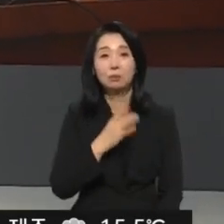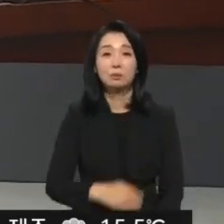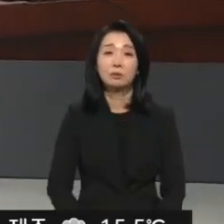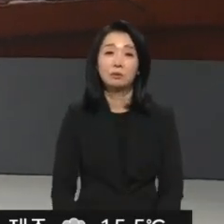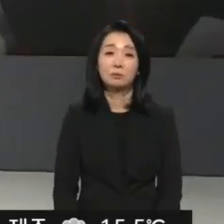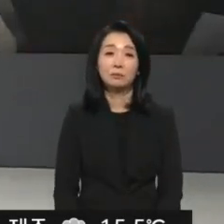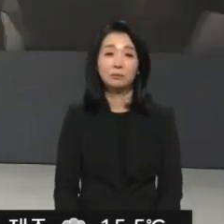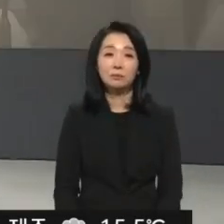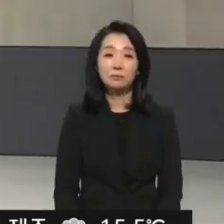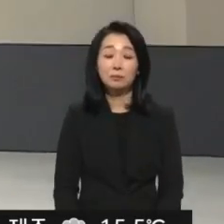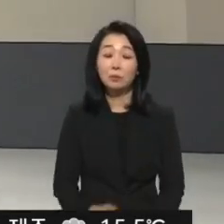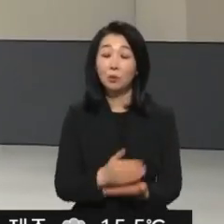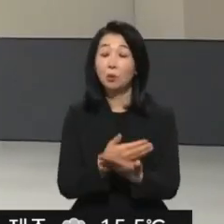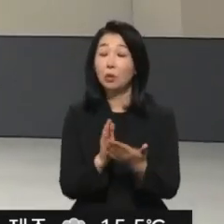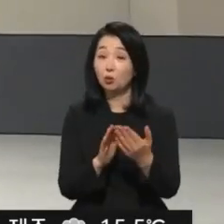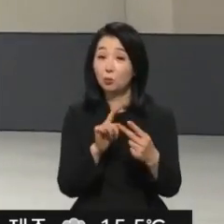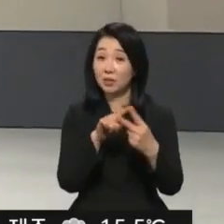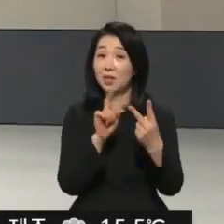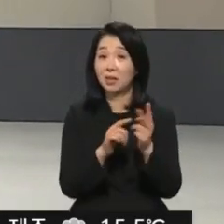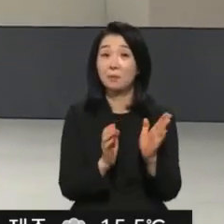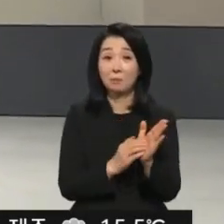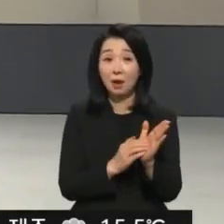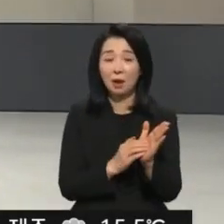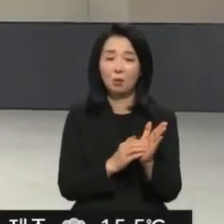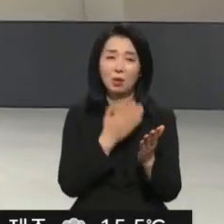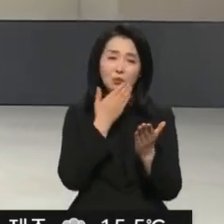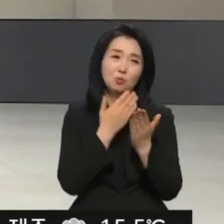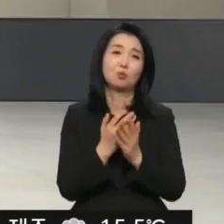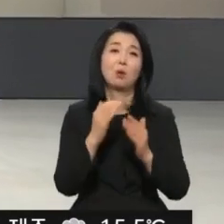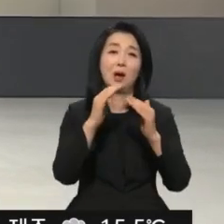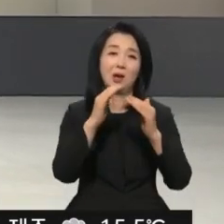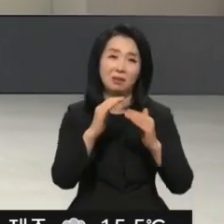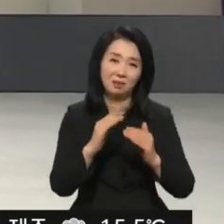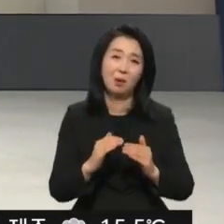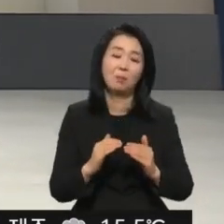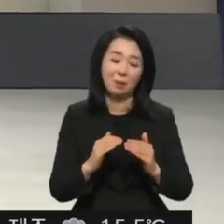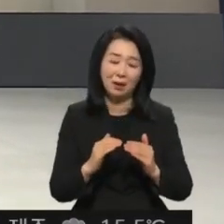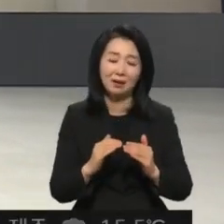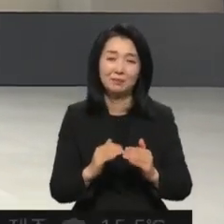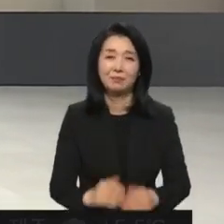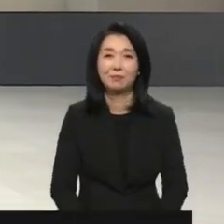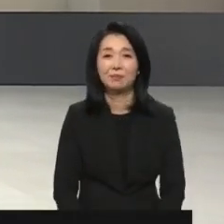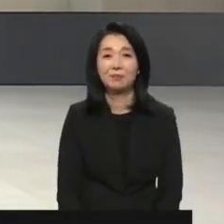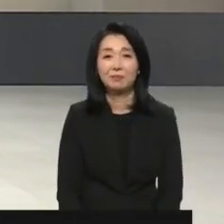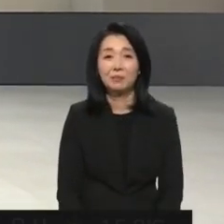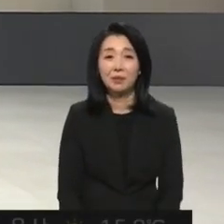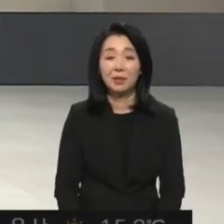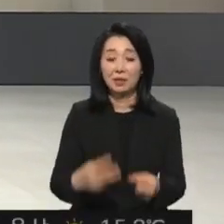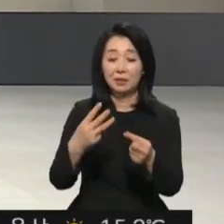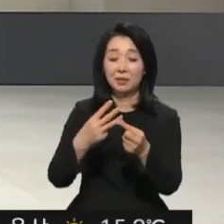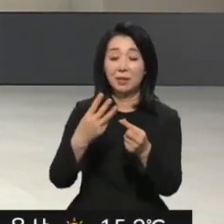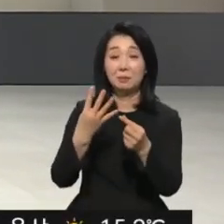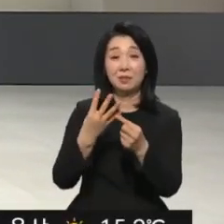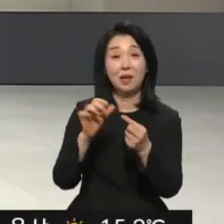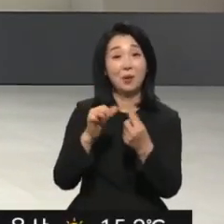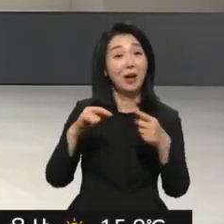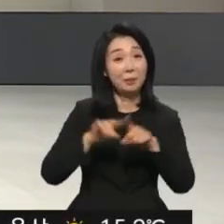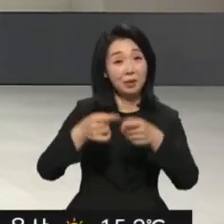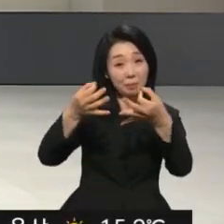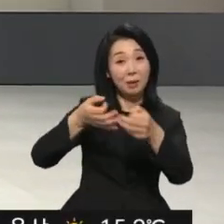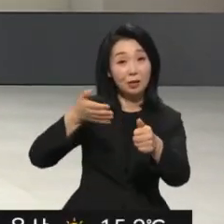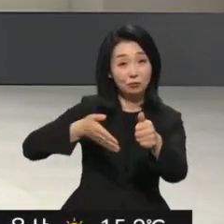오늘의 뉴스픽은 여기까지입니다 필리핀 모두 워낙 중요한 사안이다 보니 이렇게 달려왔는데요 345픽도 계속 함께해